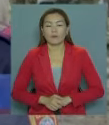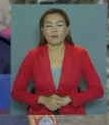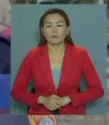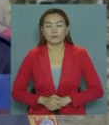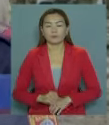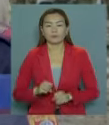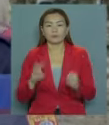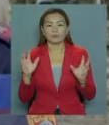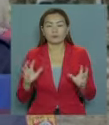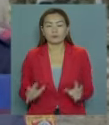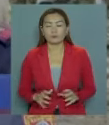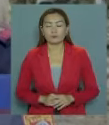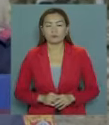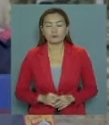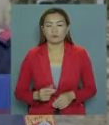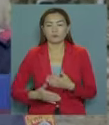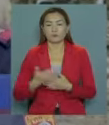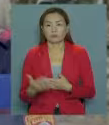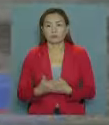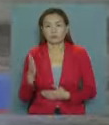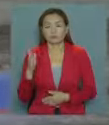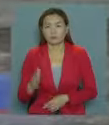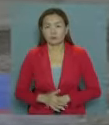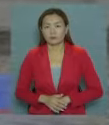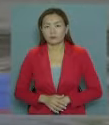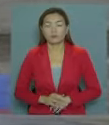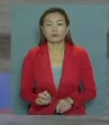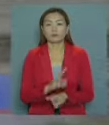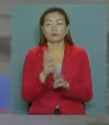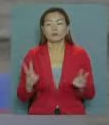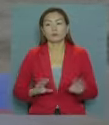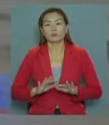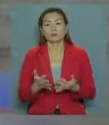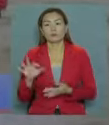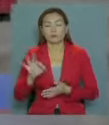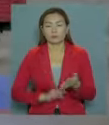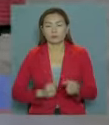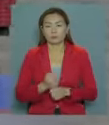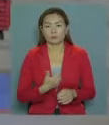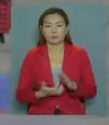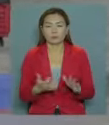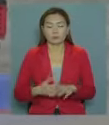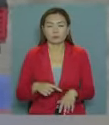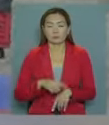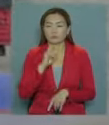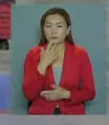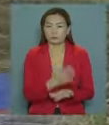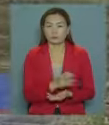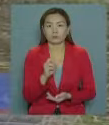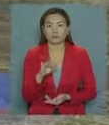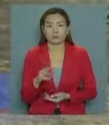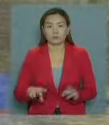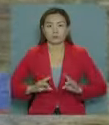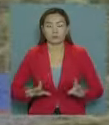туралы кодексімен жауапкершілікке тартылатын болады. Тілсіз жау жағадан алғанда техниканың тапшылығы бүйірден құсат.